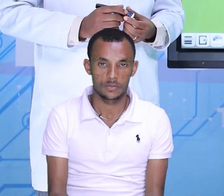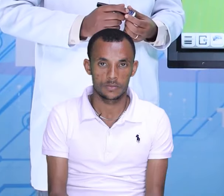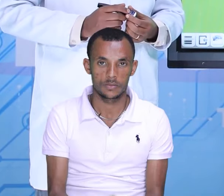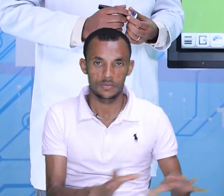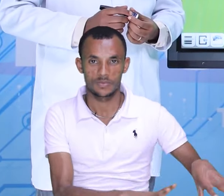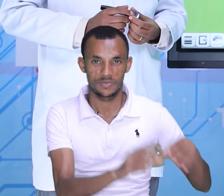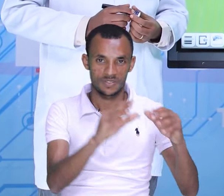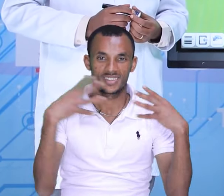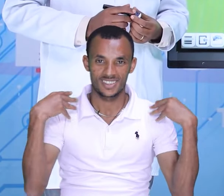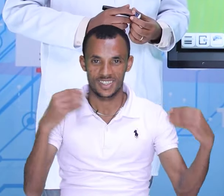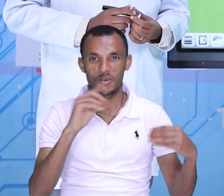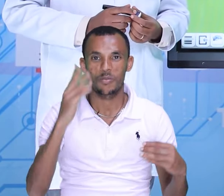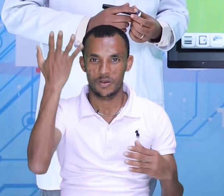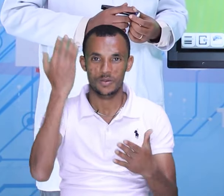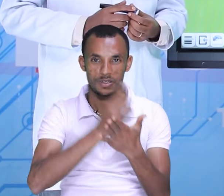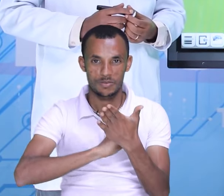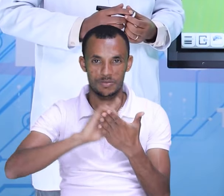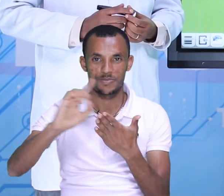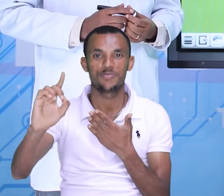ተማሪዎች እንዴት ናችሁ?